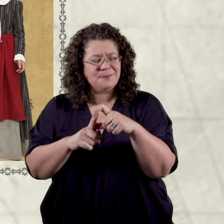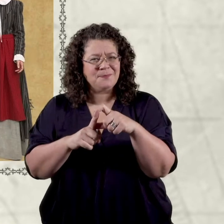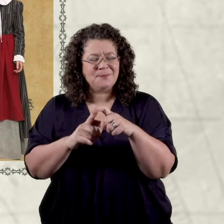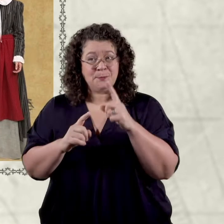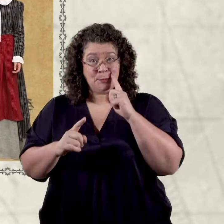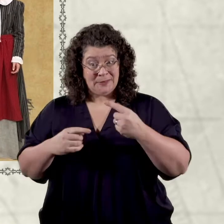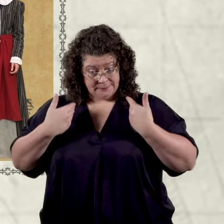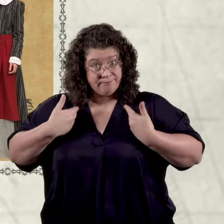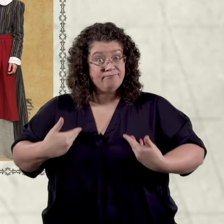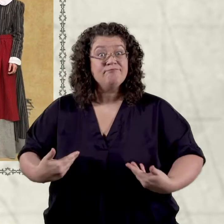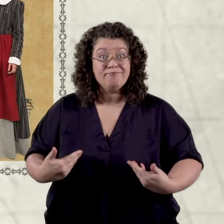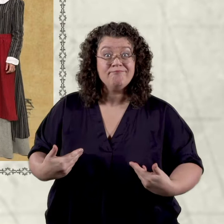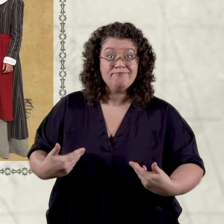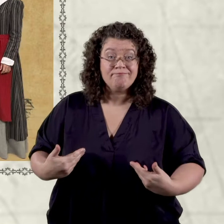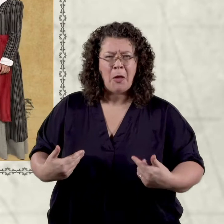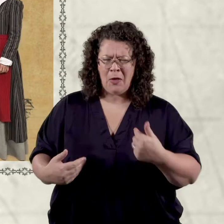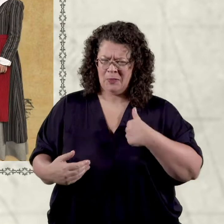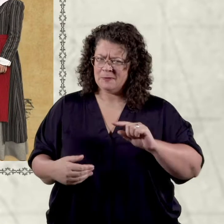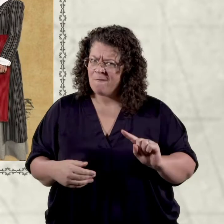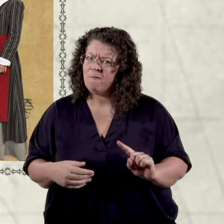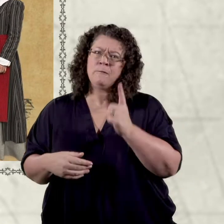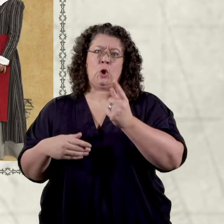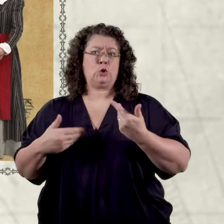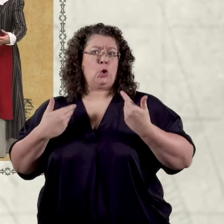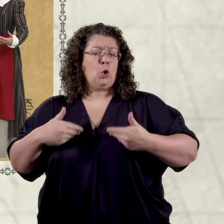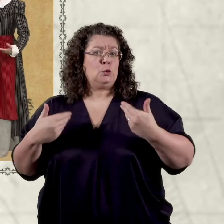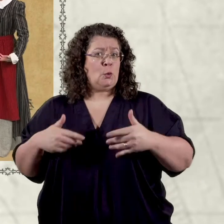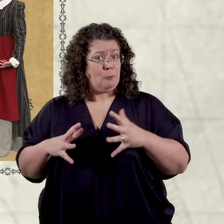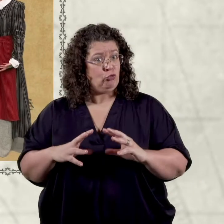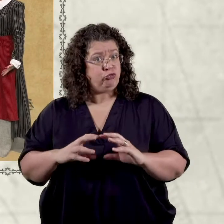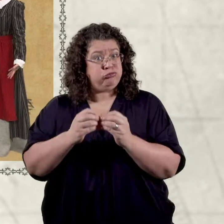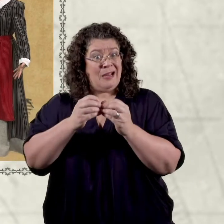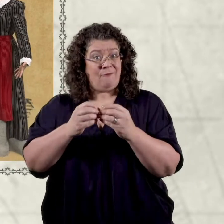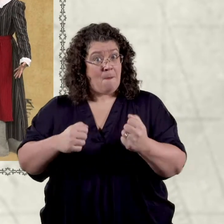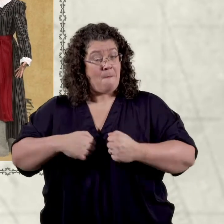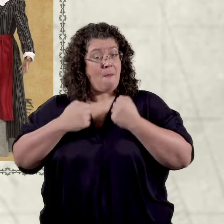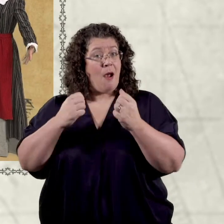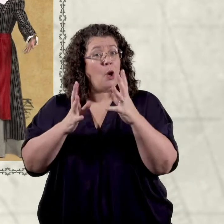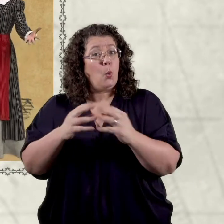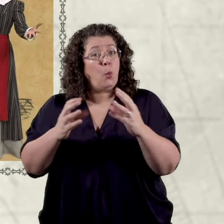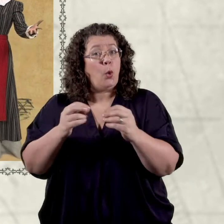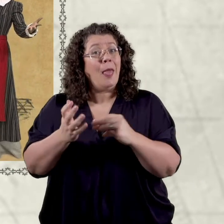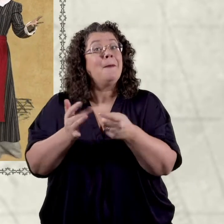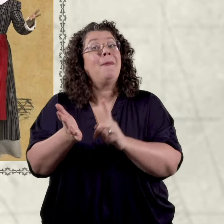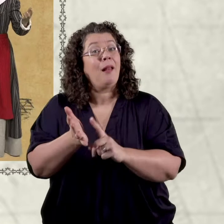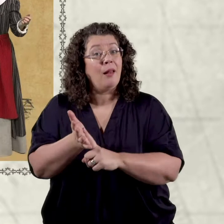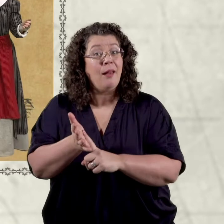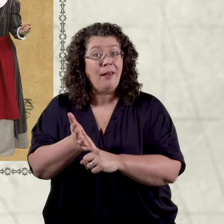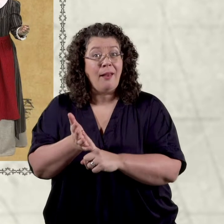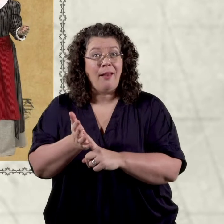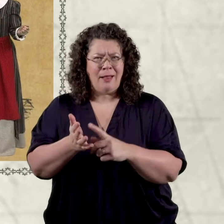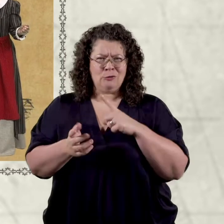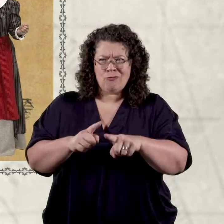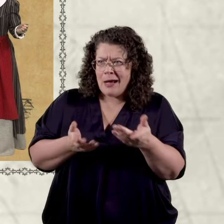dyma'r un gyntaf i mi ei chreu yn fy melyn i. A'r wisg Gymreig, ro'n i'n annog pawb